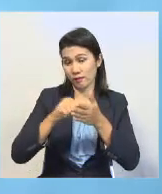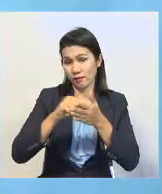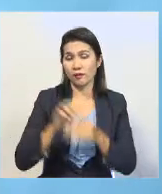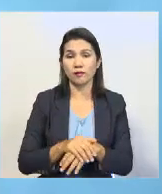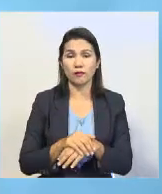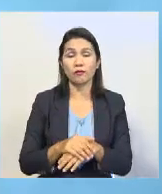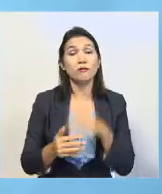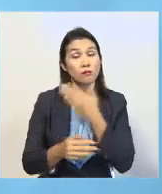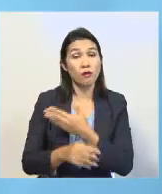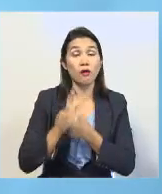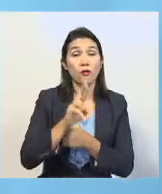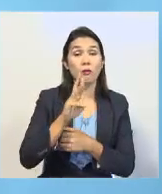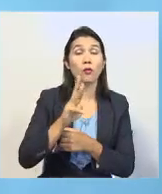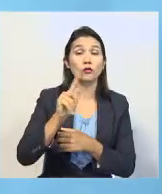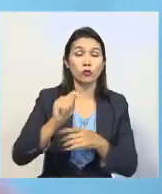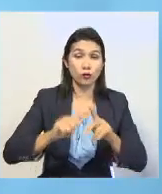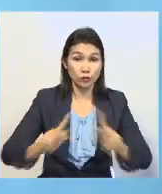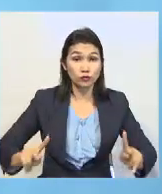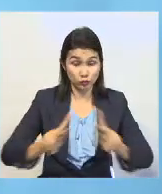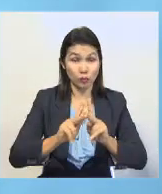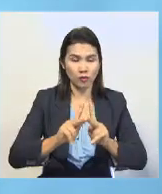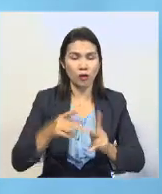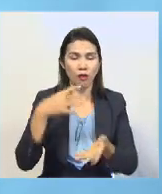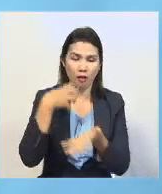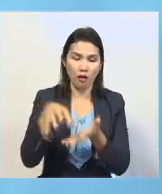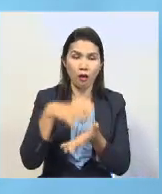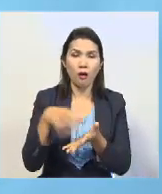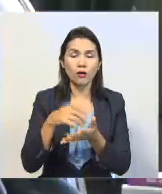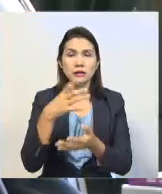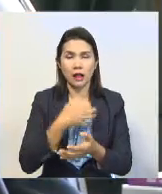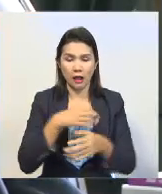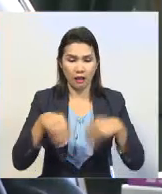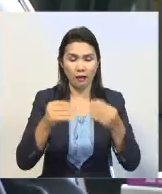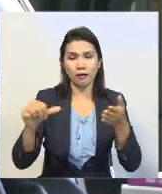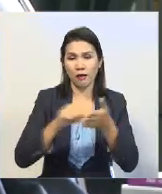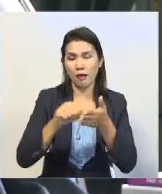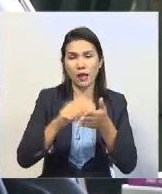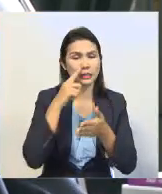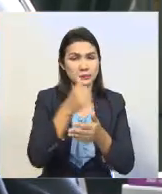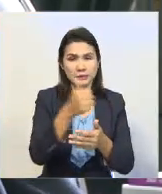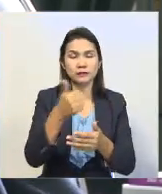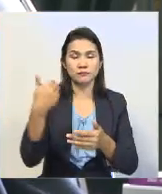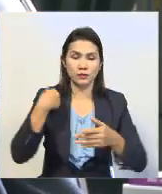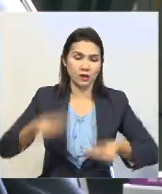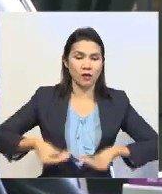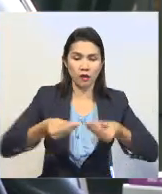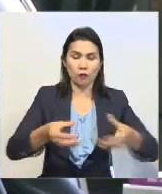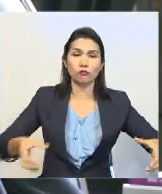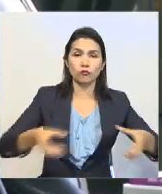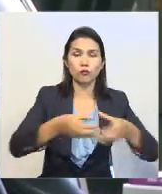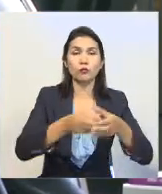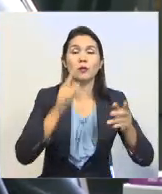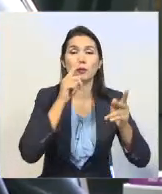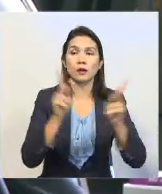ทรวงดิจิทัลเพื่อเศรษฐกิจและสังคมบอกว่าเพื่อเป็นการแก้ปัญหาให้เกิดประสิทธิภาพได้มีการแต่งตั้งคณะกรรมการการประส